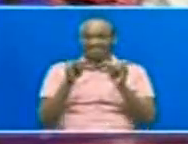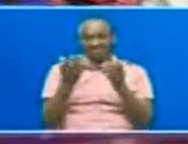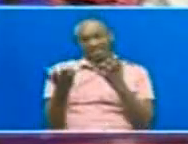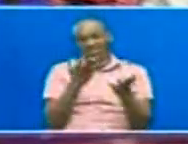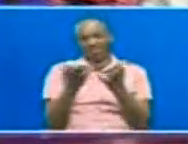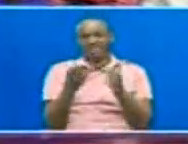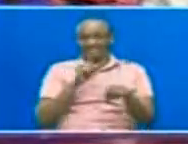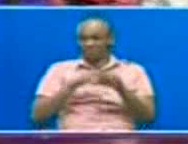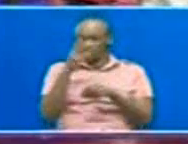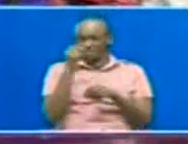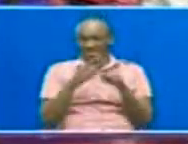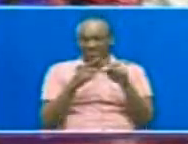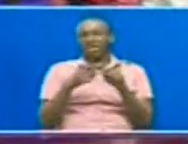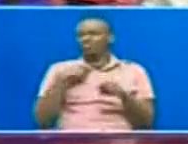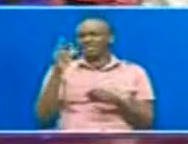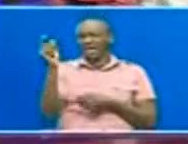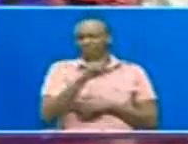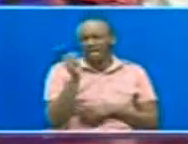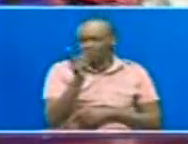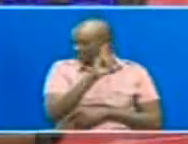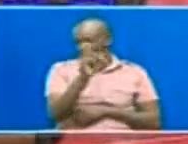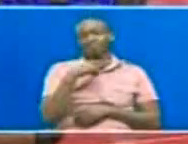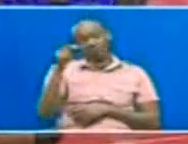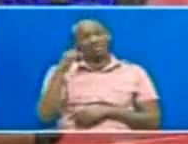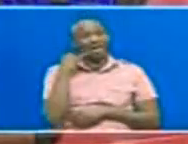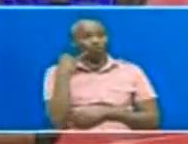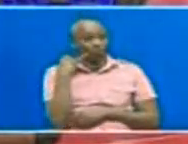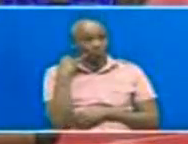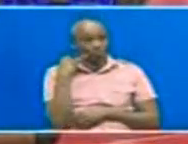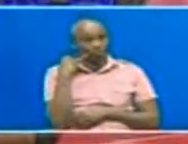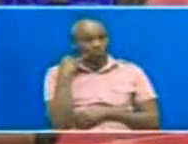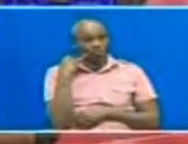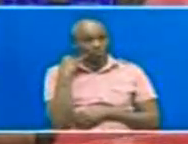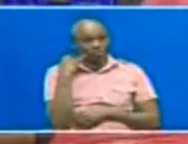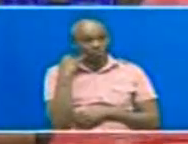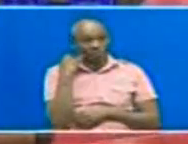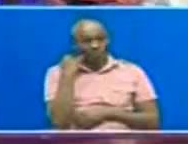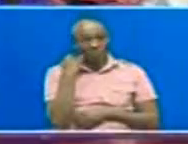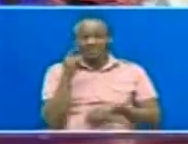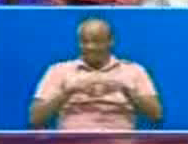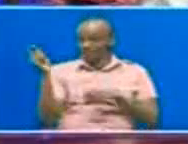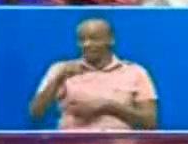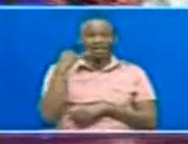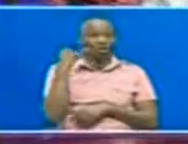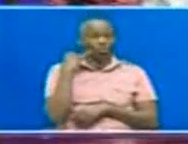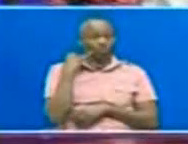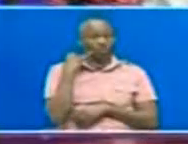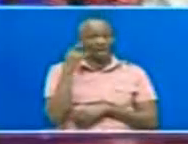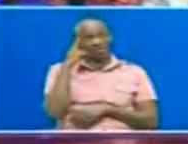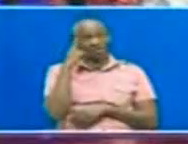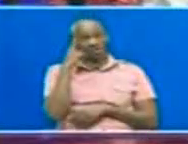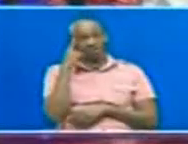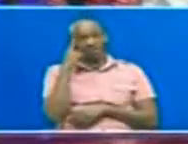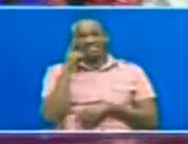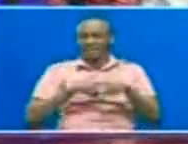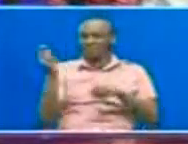hivi. That's when you came to Nairobi? No, when I went to Nakuru. Ulikuja Nairobi, how old were you? When I came to Nakuru was in 19,